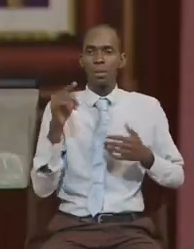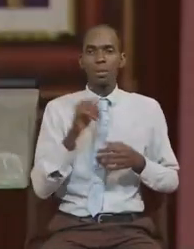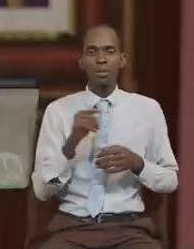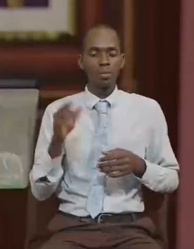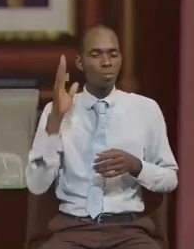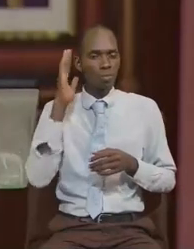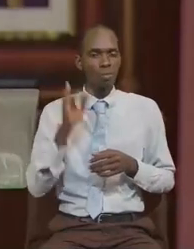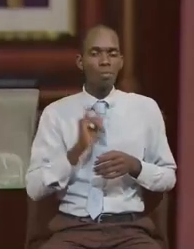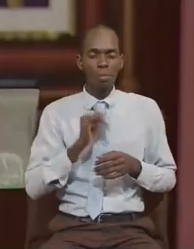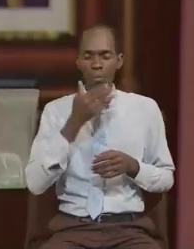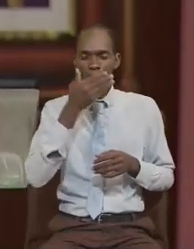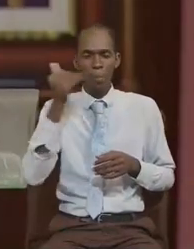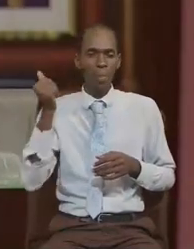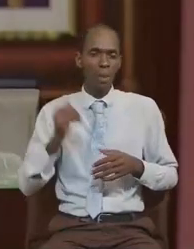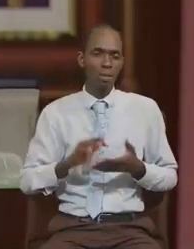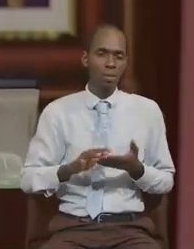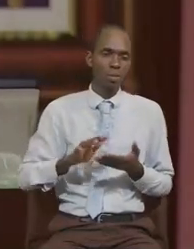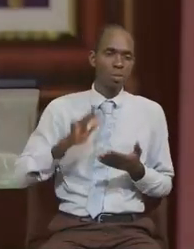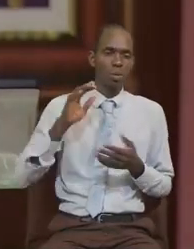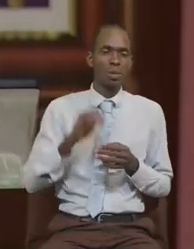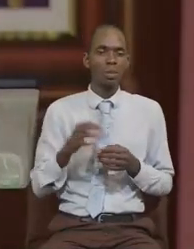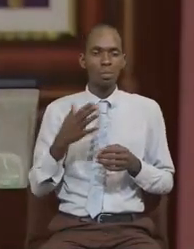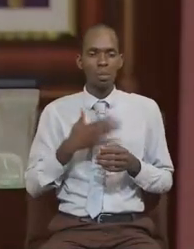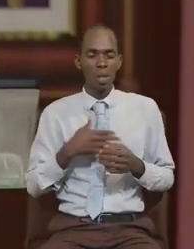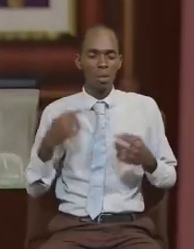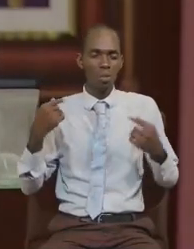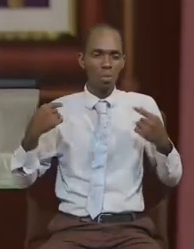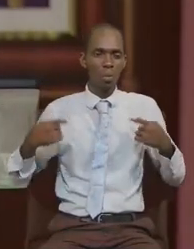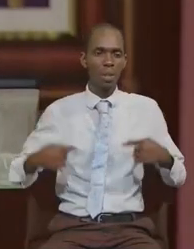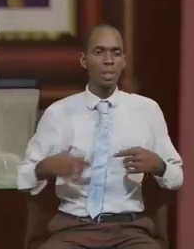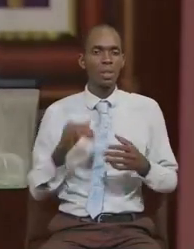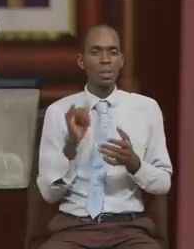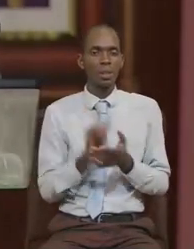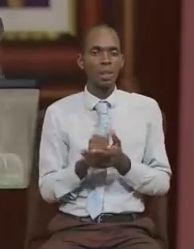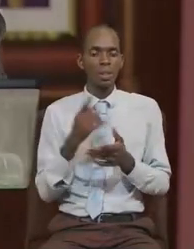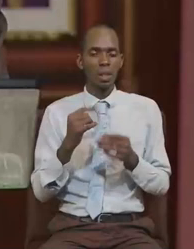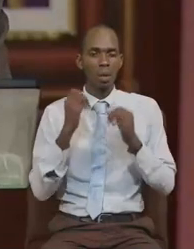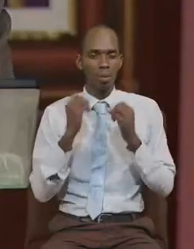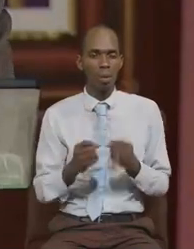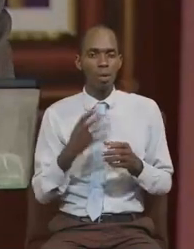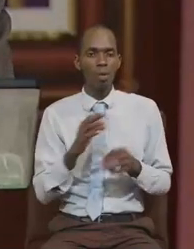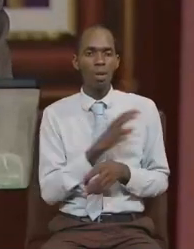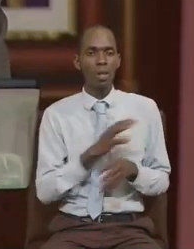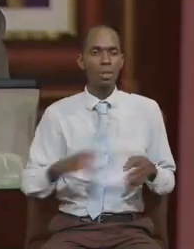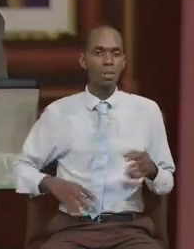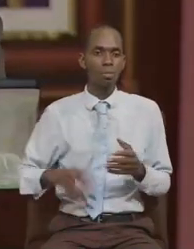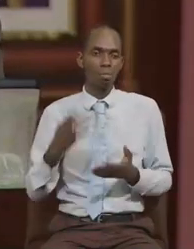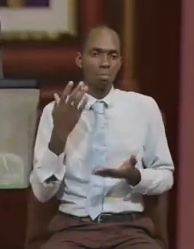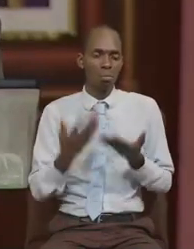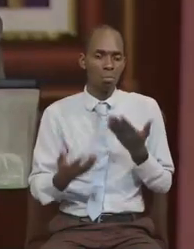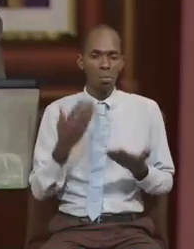mes faiblesses, afin que la puissance de Christ repose sur